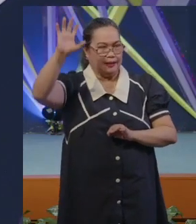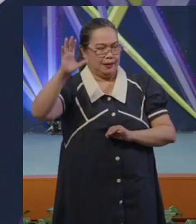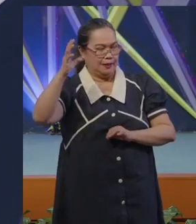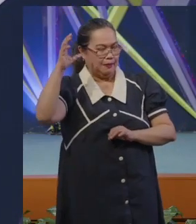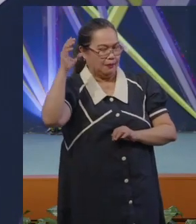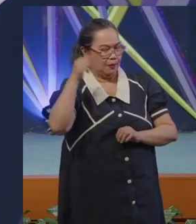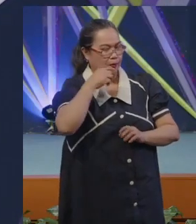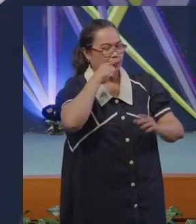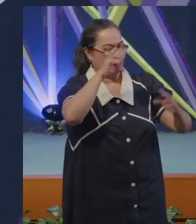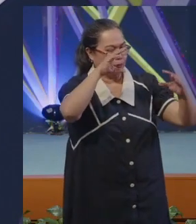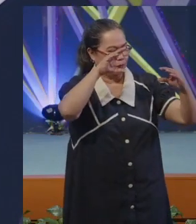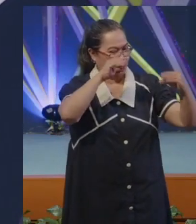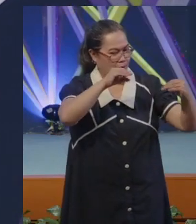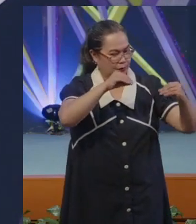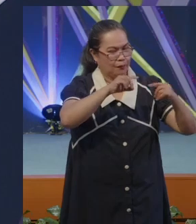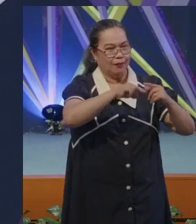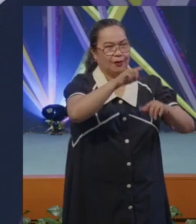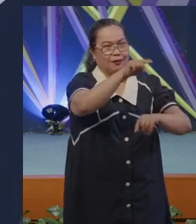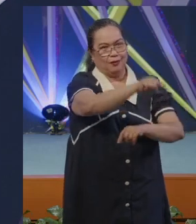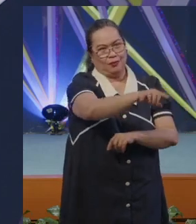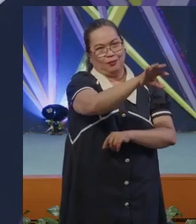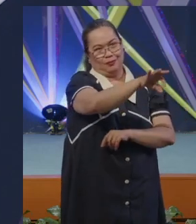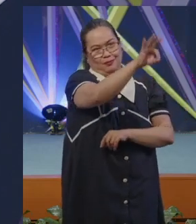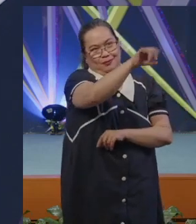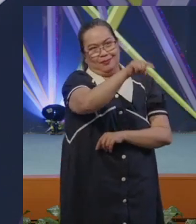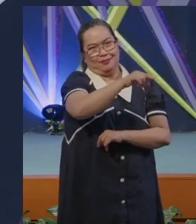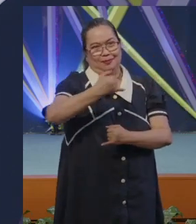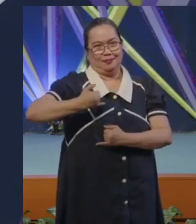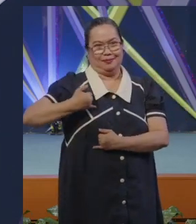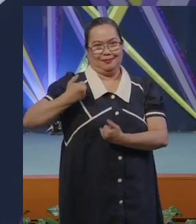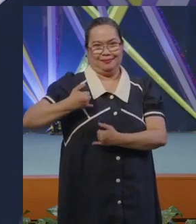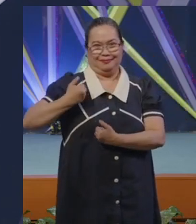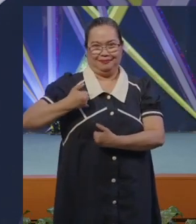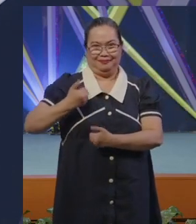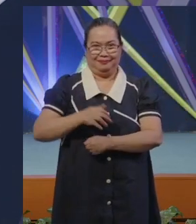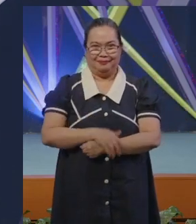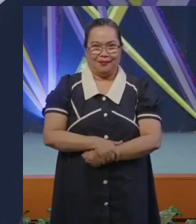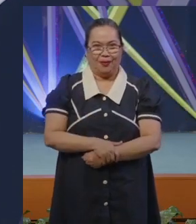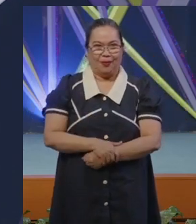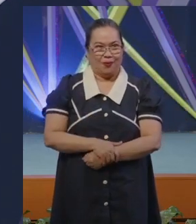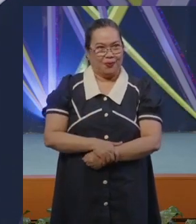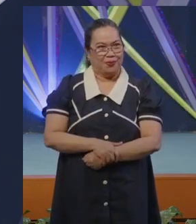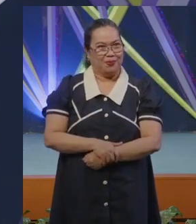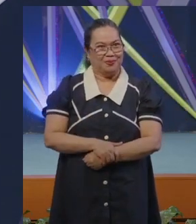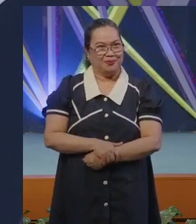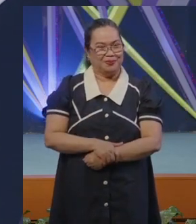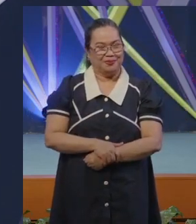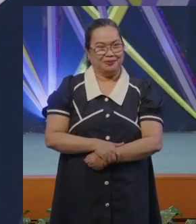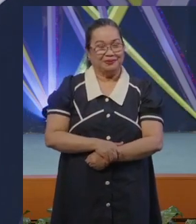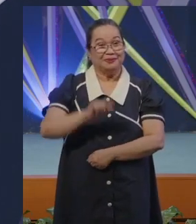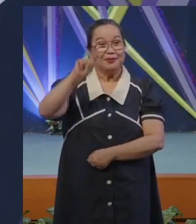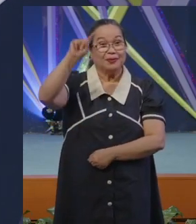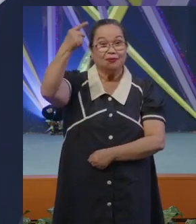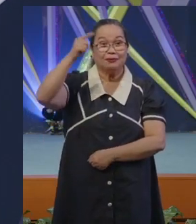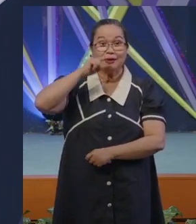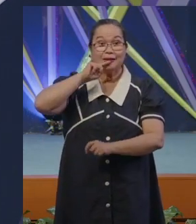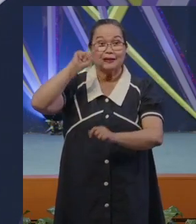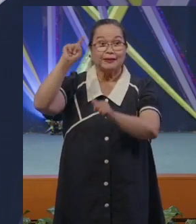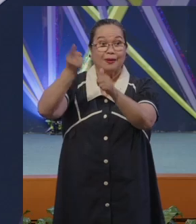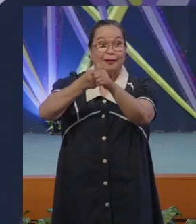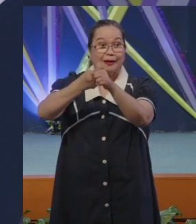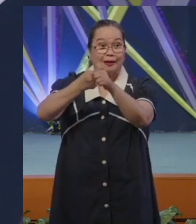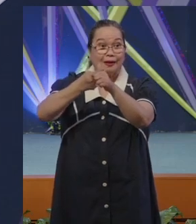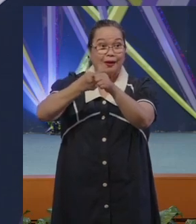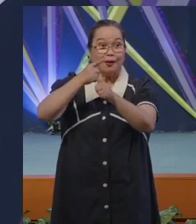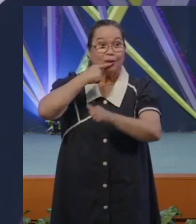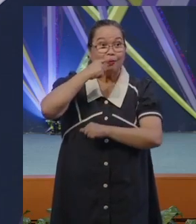tawagin si Joshua. Mga kapatid, ang unang utos sa kanya, ang unang